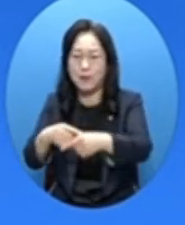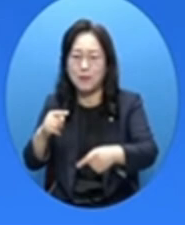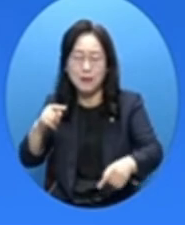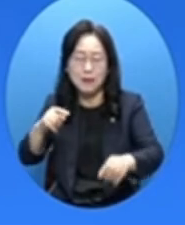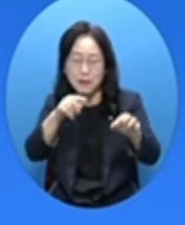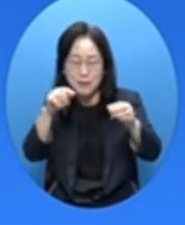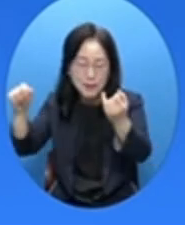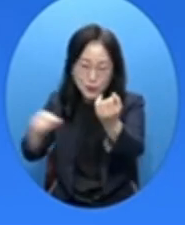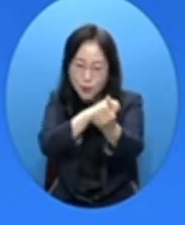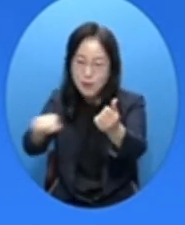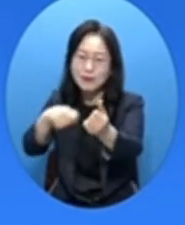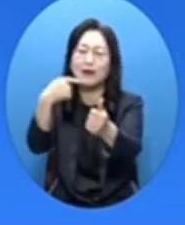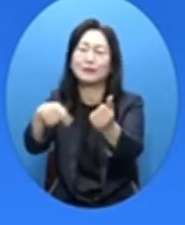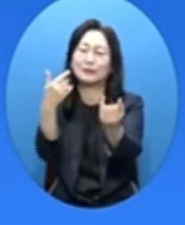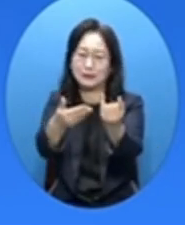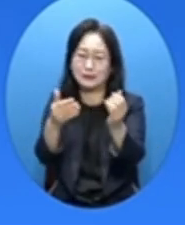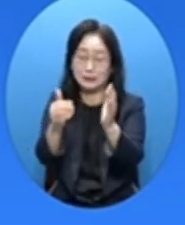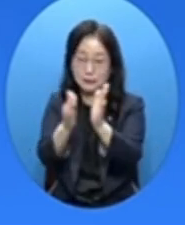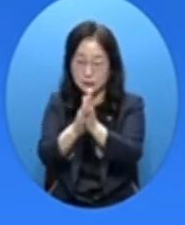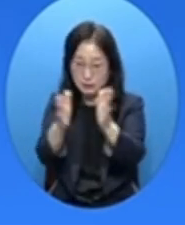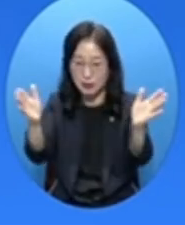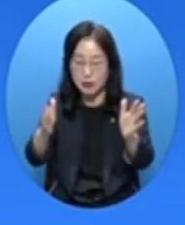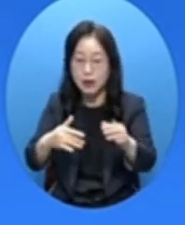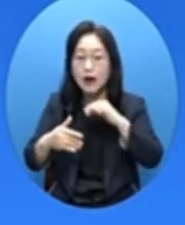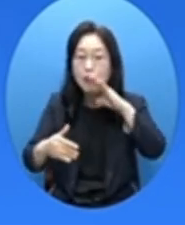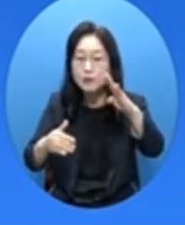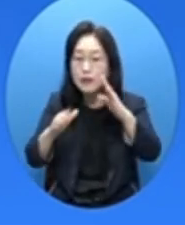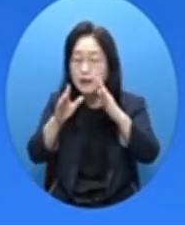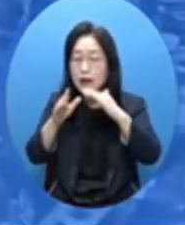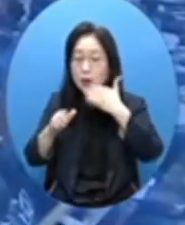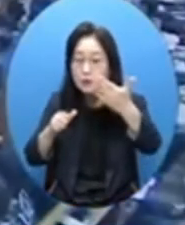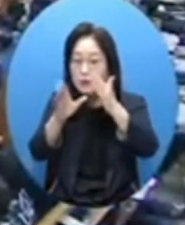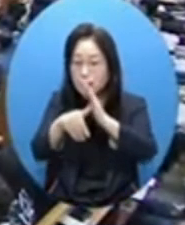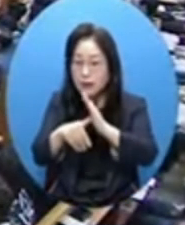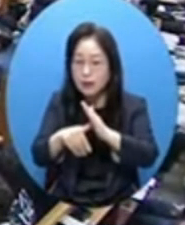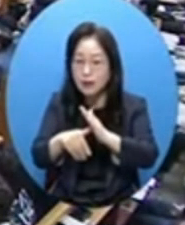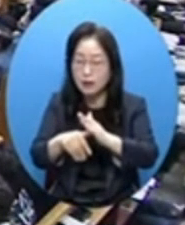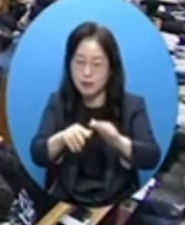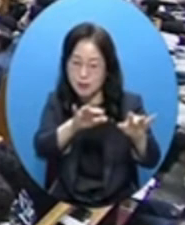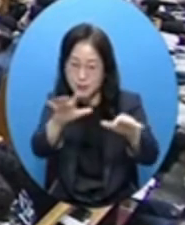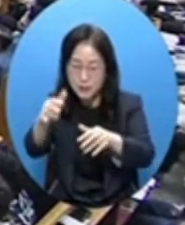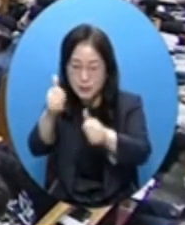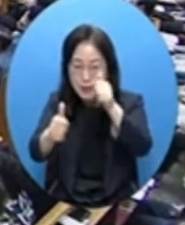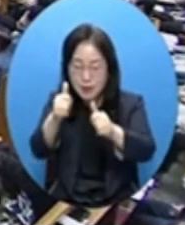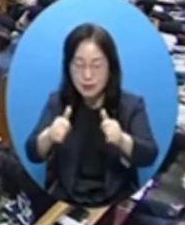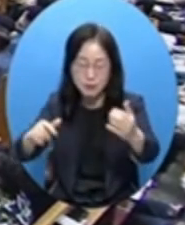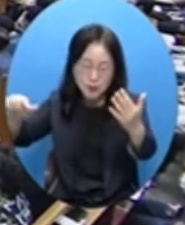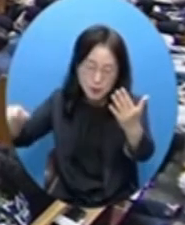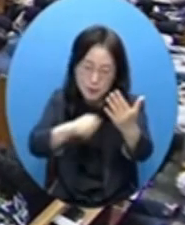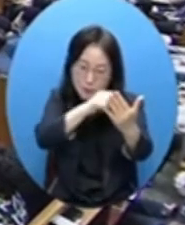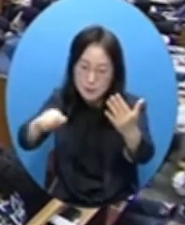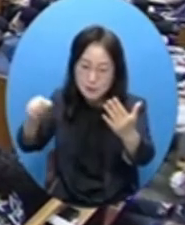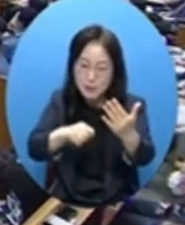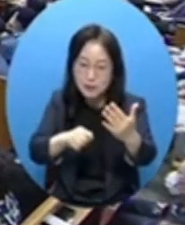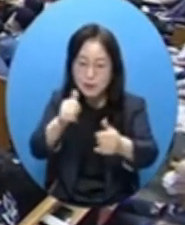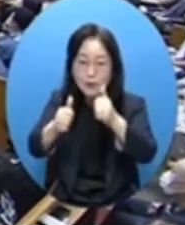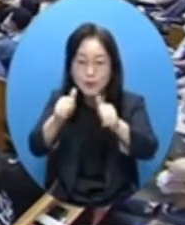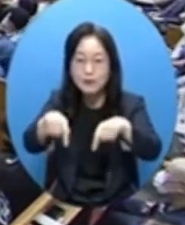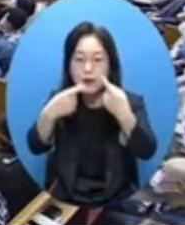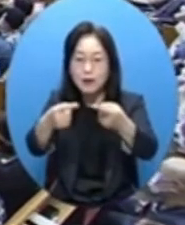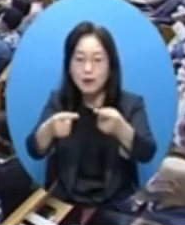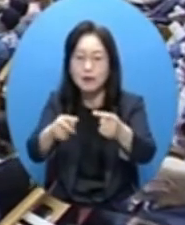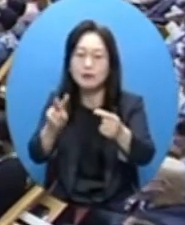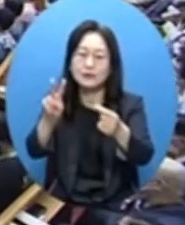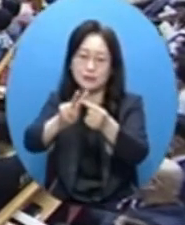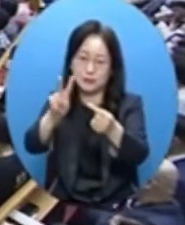있어서 재능이 있어서 아홉 살 때 바이올린 콩쿨이라서 2등을 하고 그리고 그가 바위를 통해서 이제